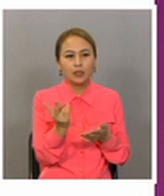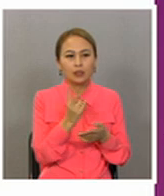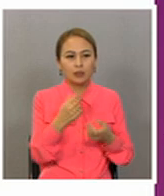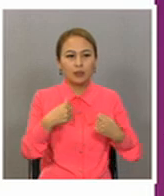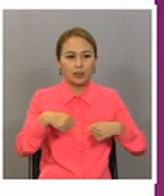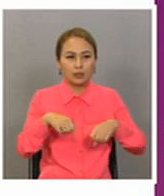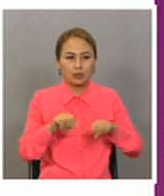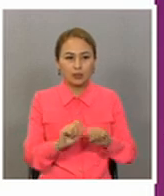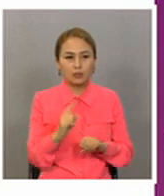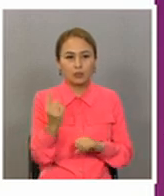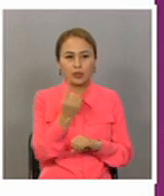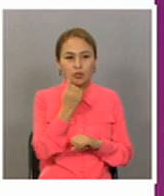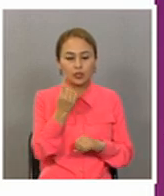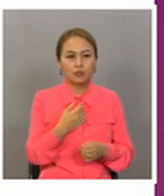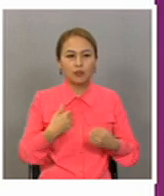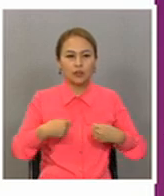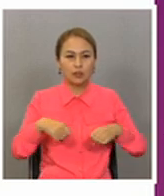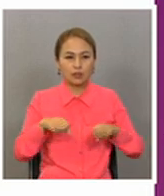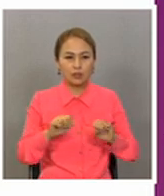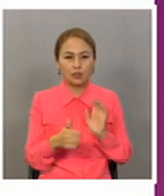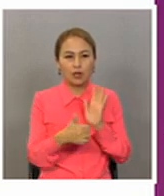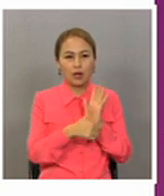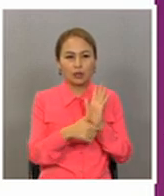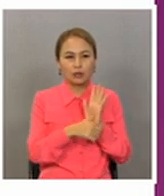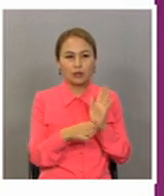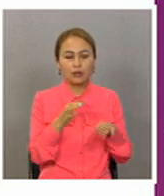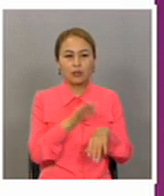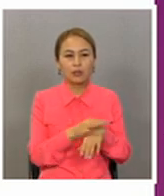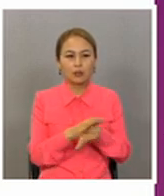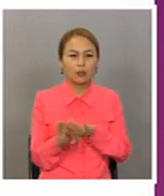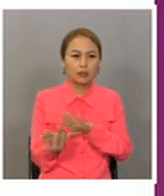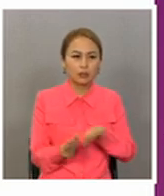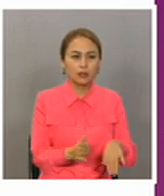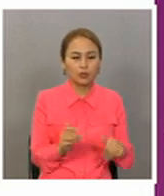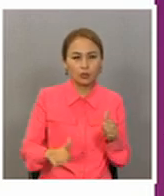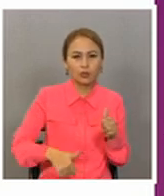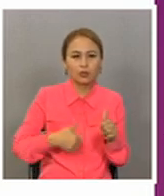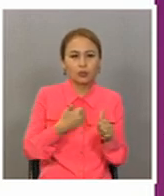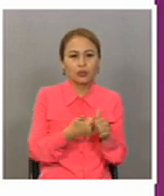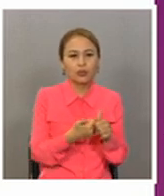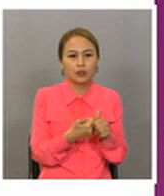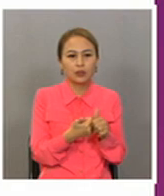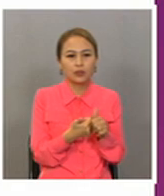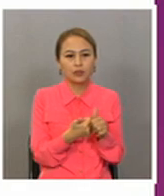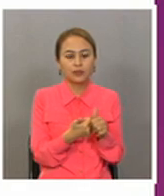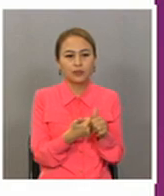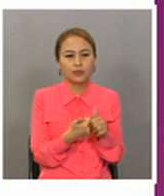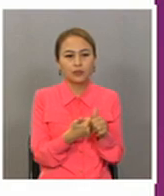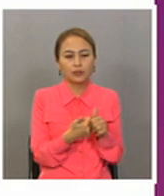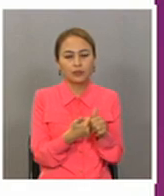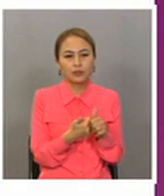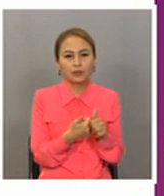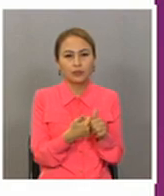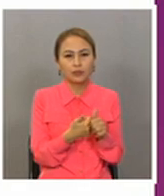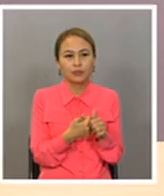Екінші мотоциклші бірінші мотоциклшіні 5 сағаттан кейін қуып